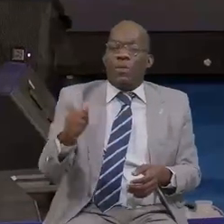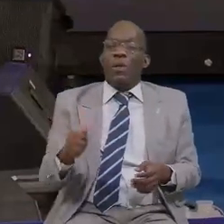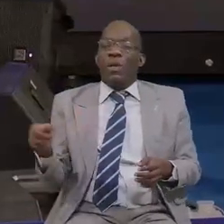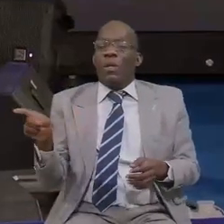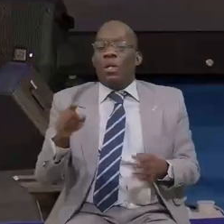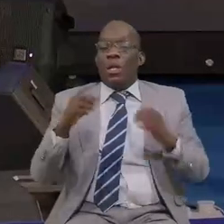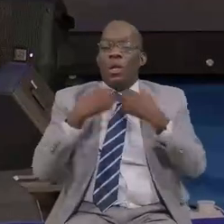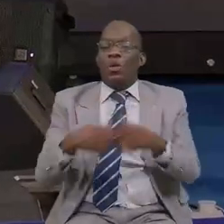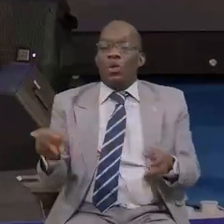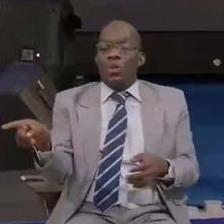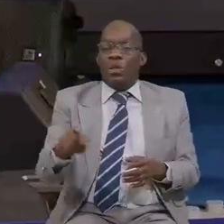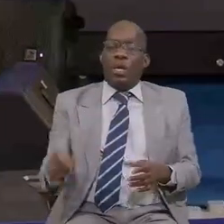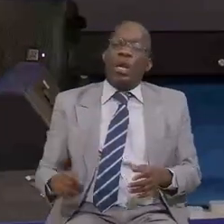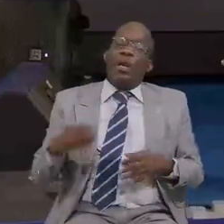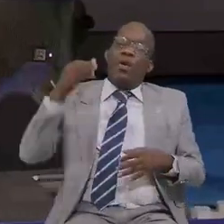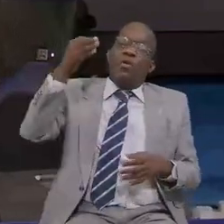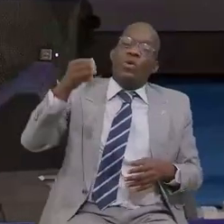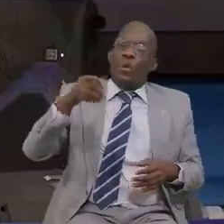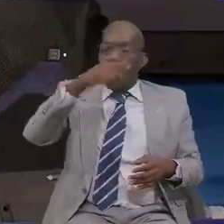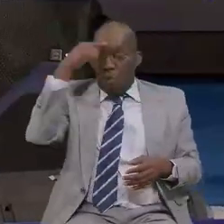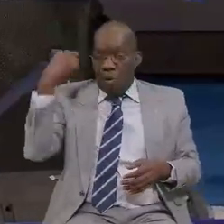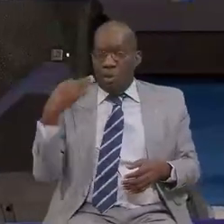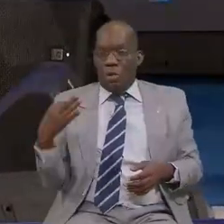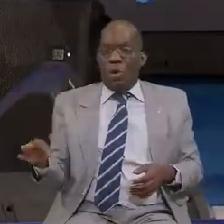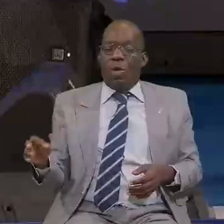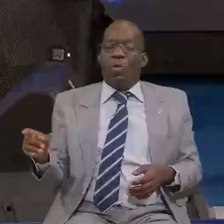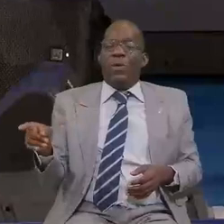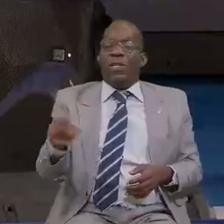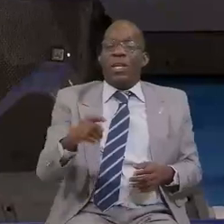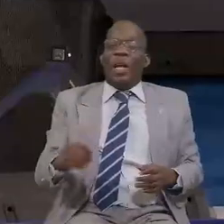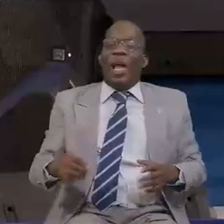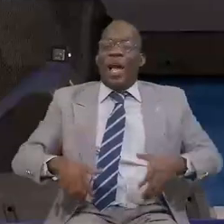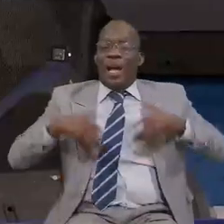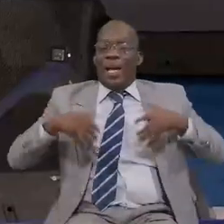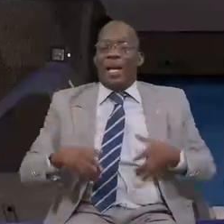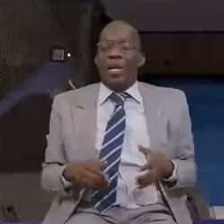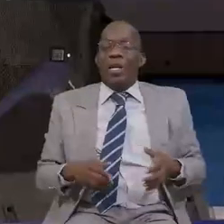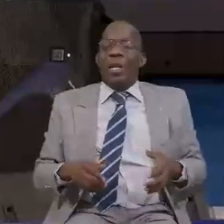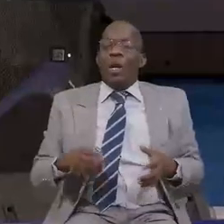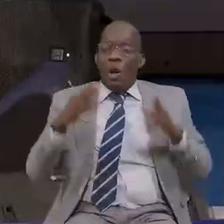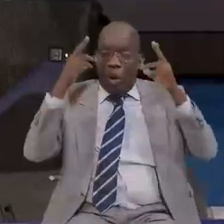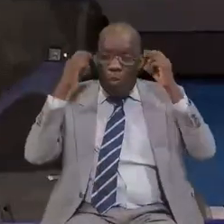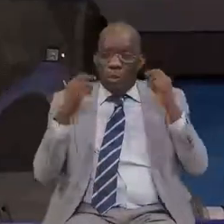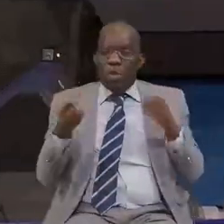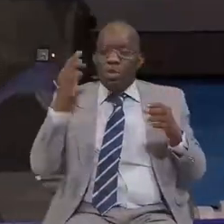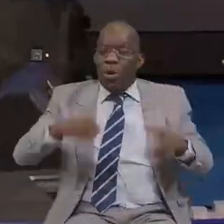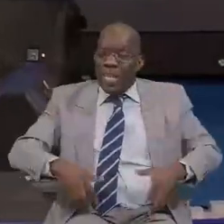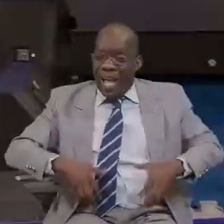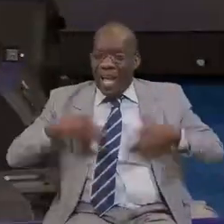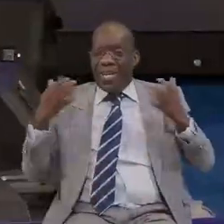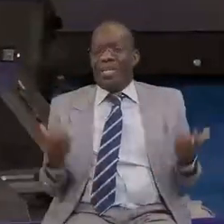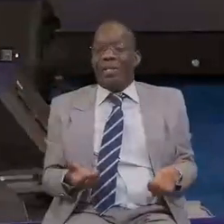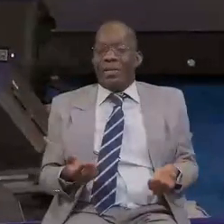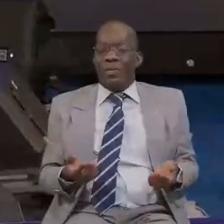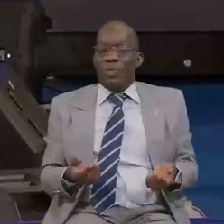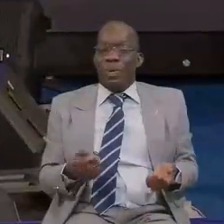à cause de la colère. Moïse, de toute évidence, était en colère. Il